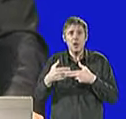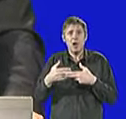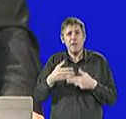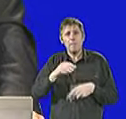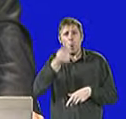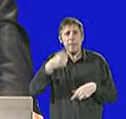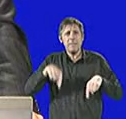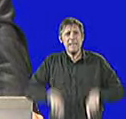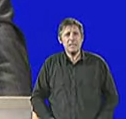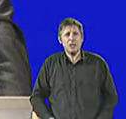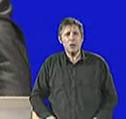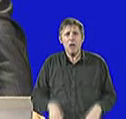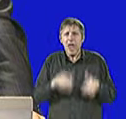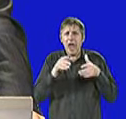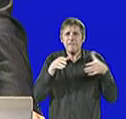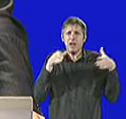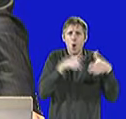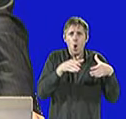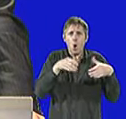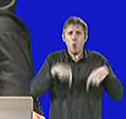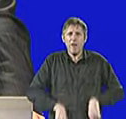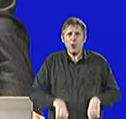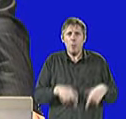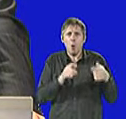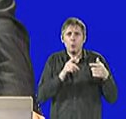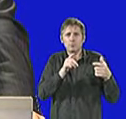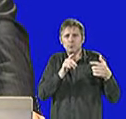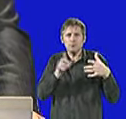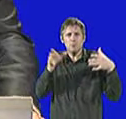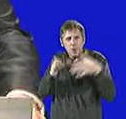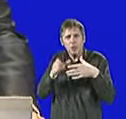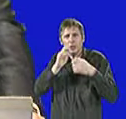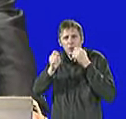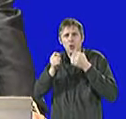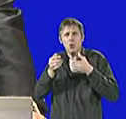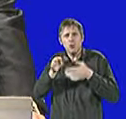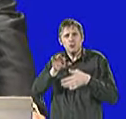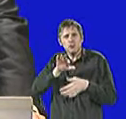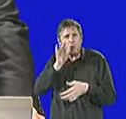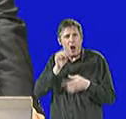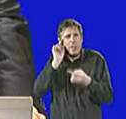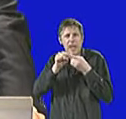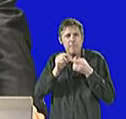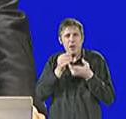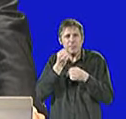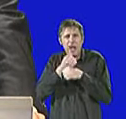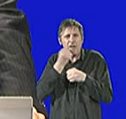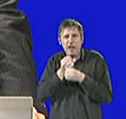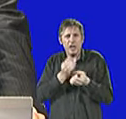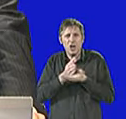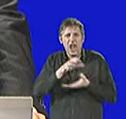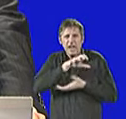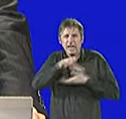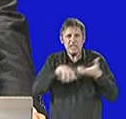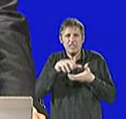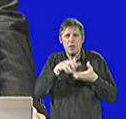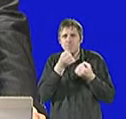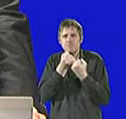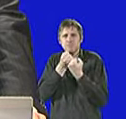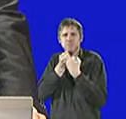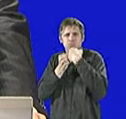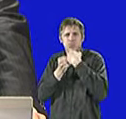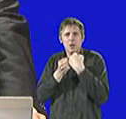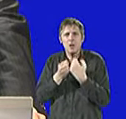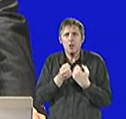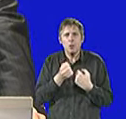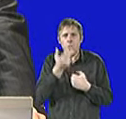le gouvernement, j'ai voulu maintenir ce choix. Car mes chers amis, il n'y a que deux façons de répondre à la crise. Il n'y en a pas